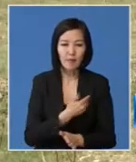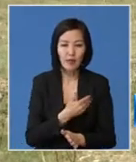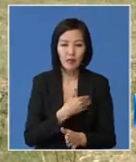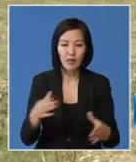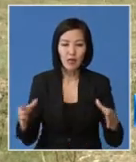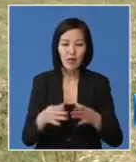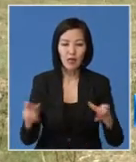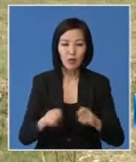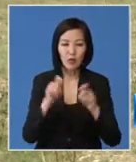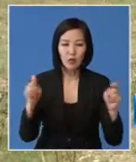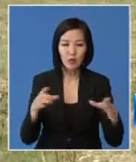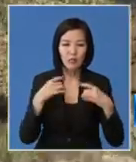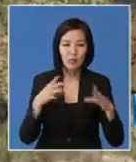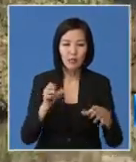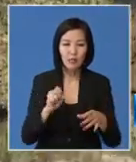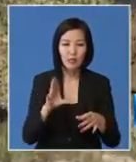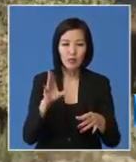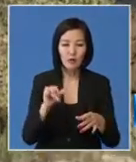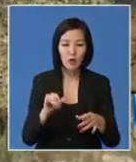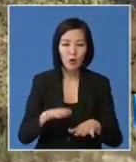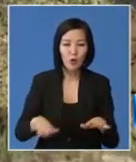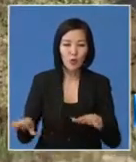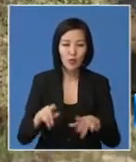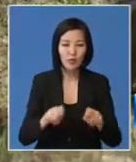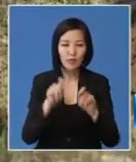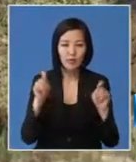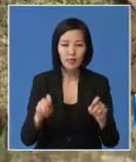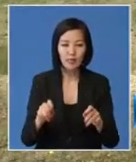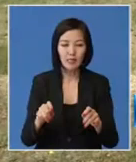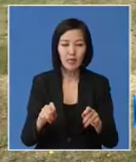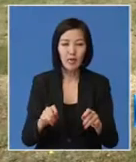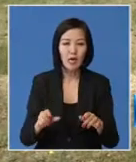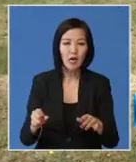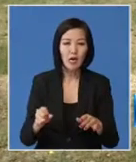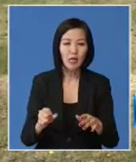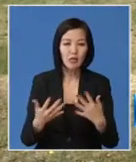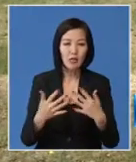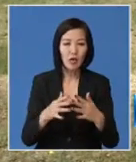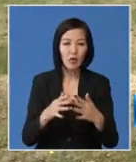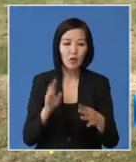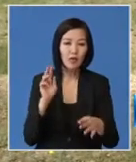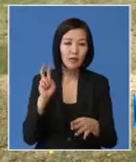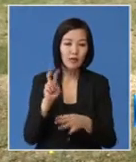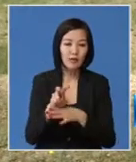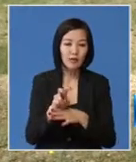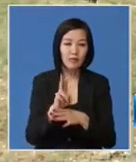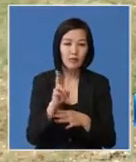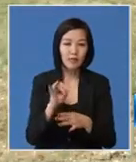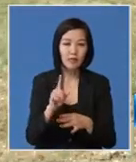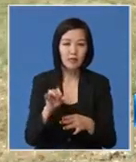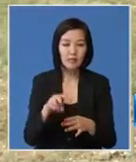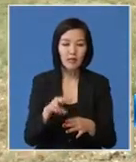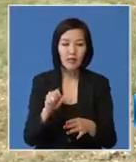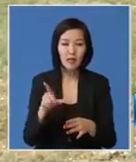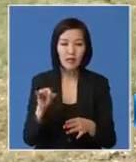ашылу салтанаты Ақсу өңірінен бастау алып отыр. Еріктілер алдымен ауданға кіреберістегі Қызылағаш елді мекенінде болды. 2010 жылғы